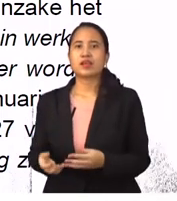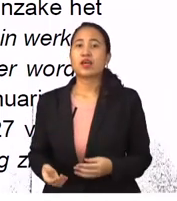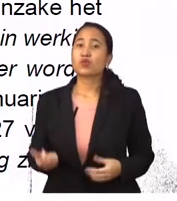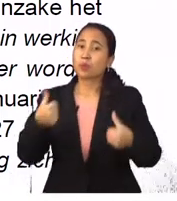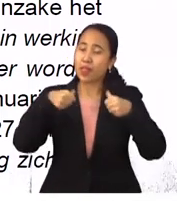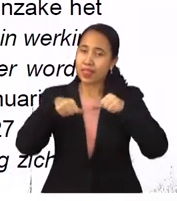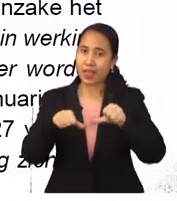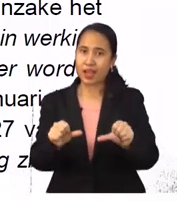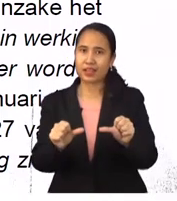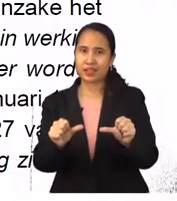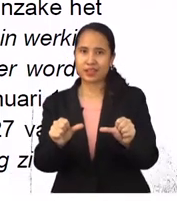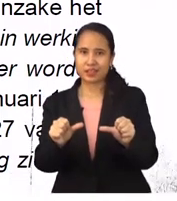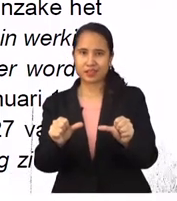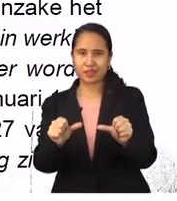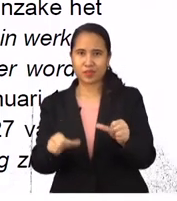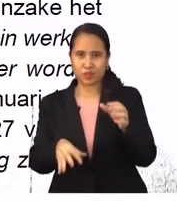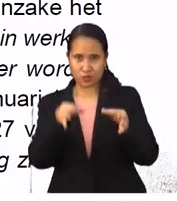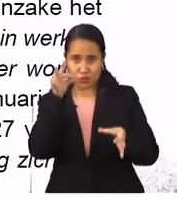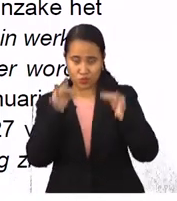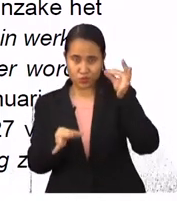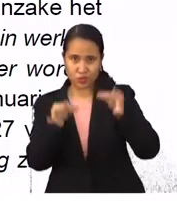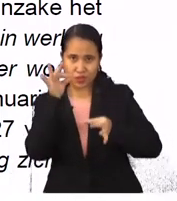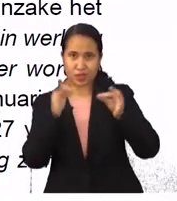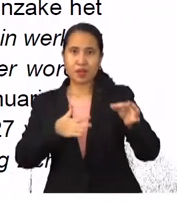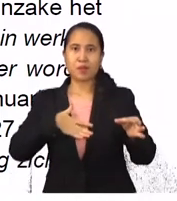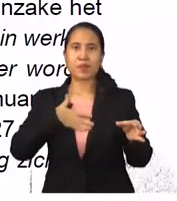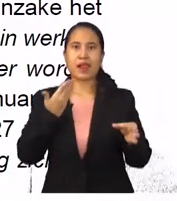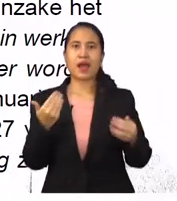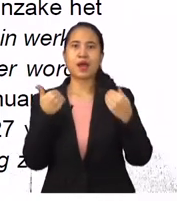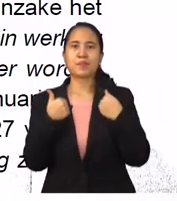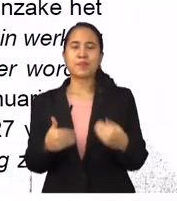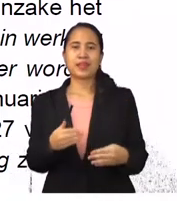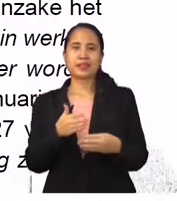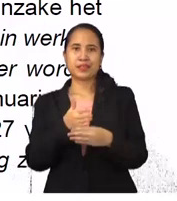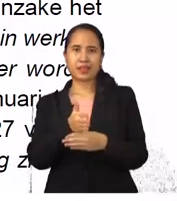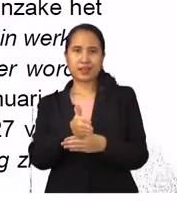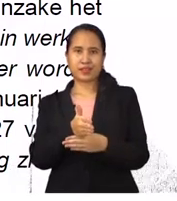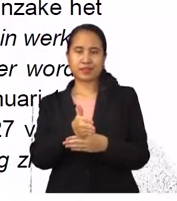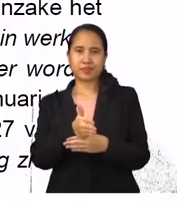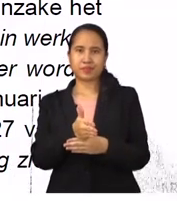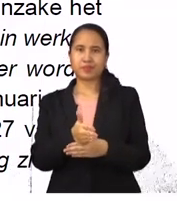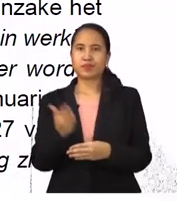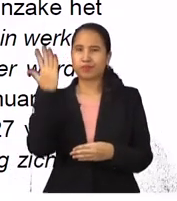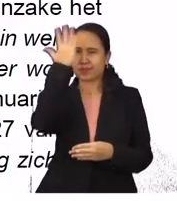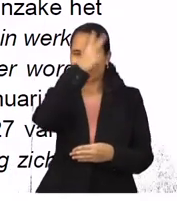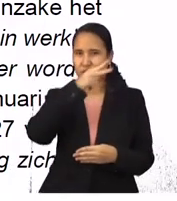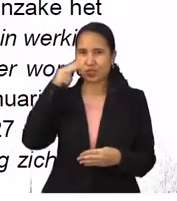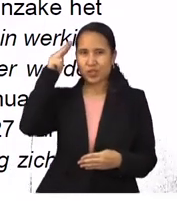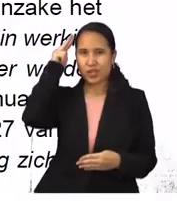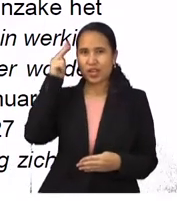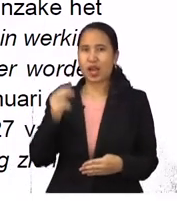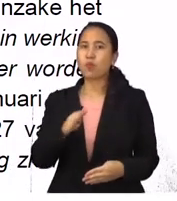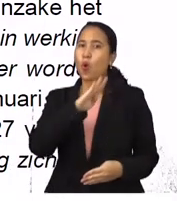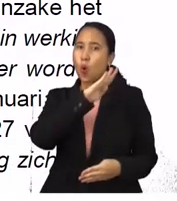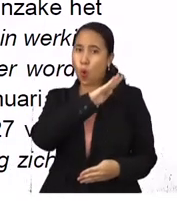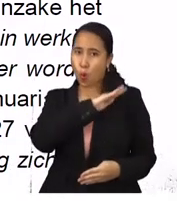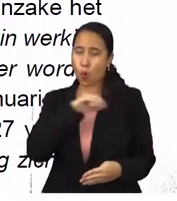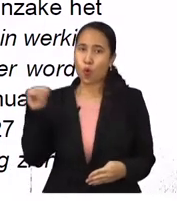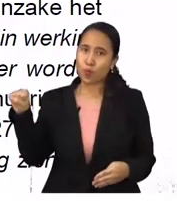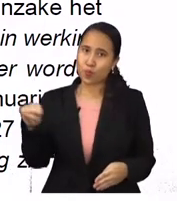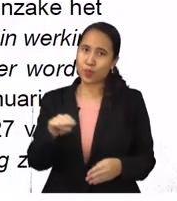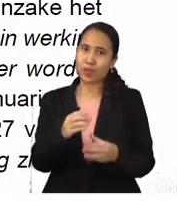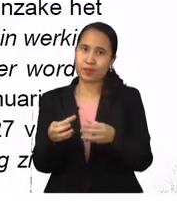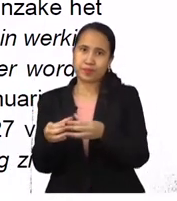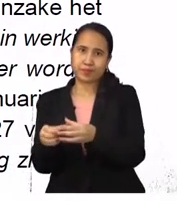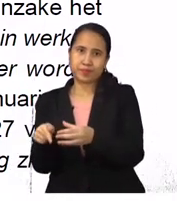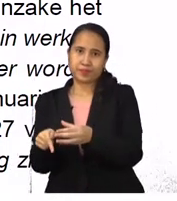verband met de voor de onderhavige toetsing van belangzijnde mensenrechtenverdragen, waarbij Suriname partij is, met name